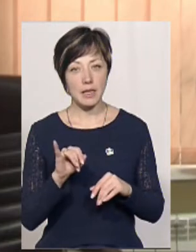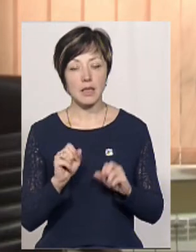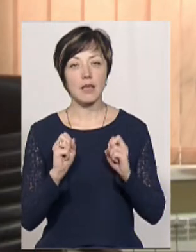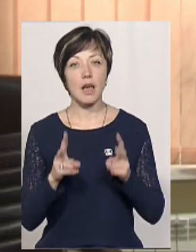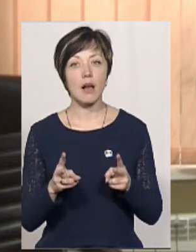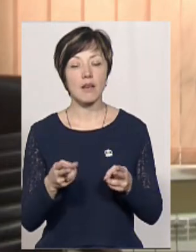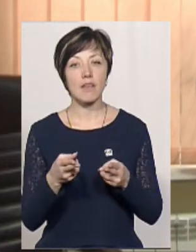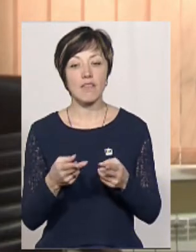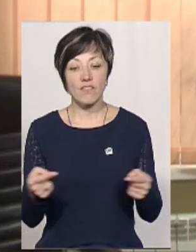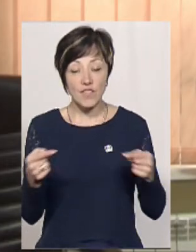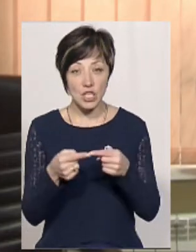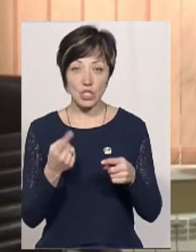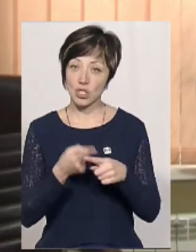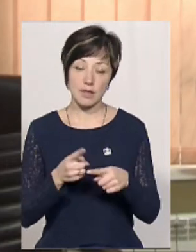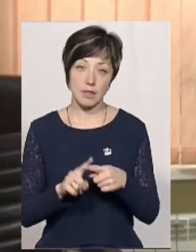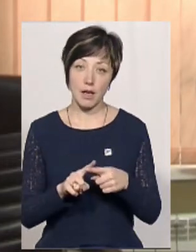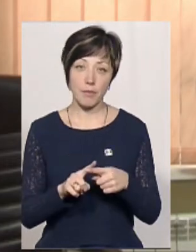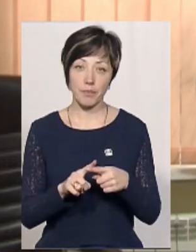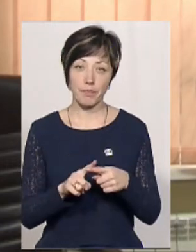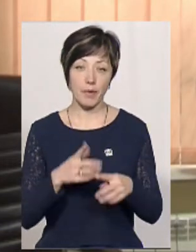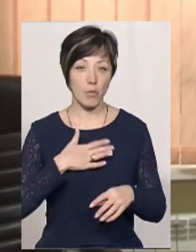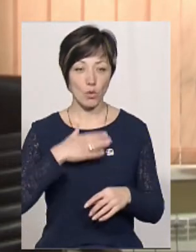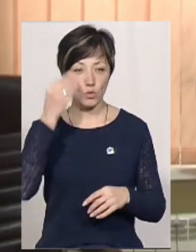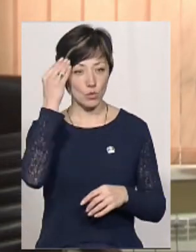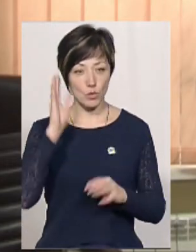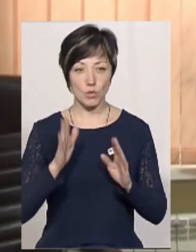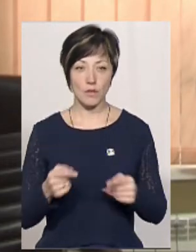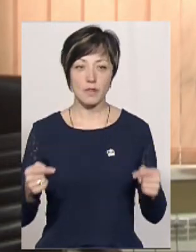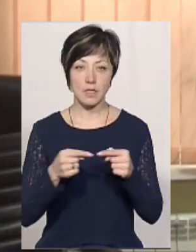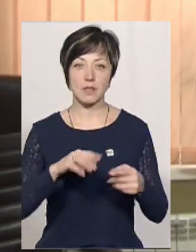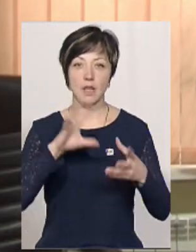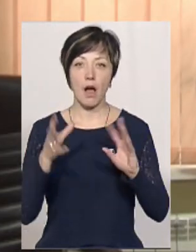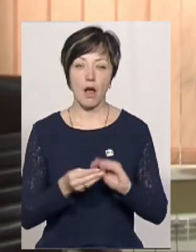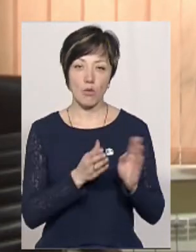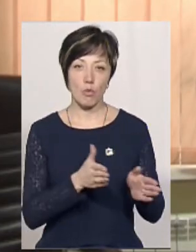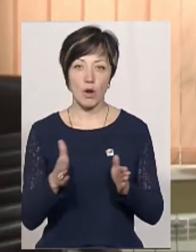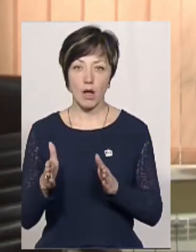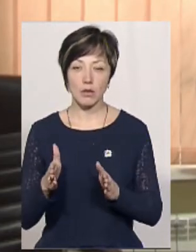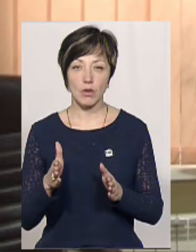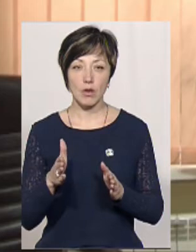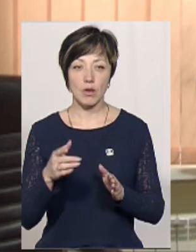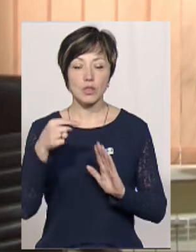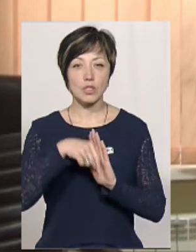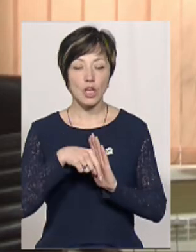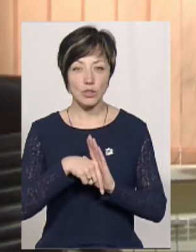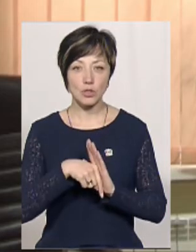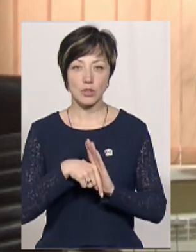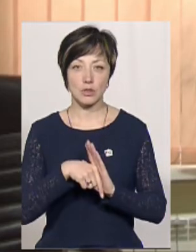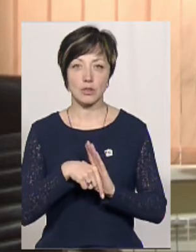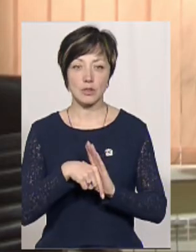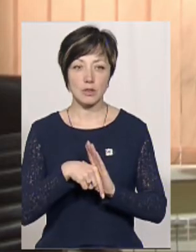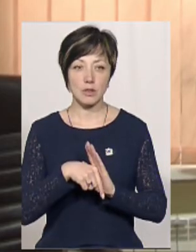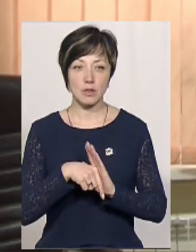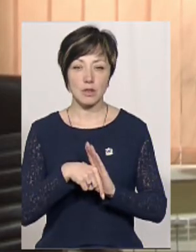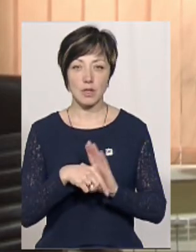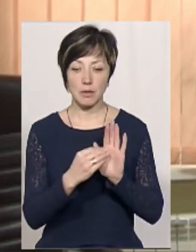її визначити, це, на мою думку, буде визначатися в загальному порядку, тобто мова йде, як зазначає